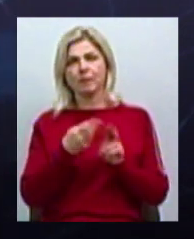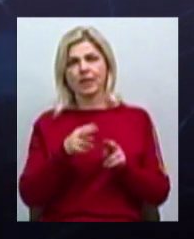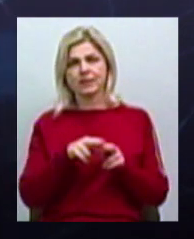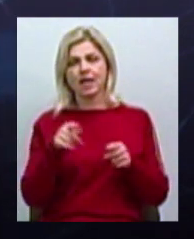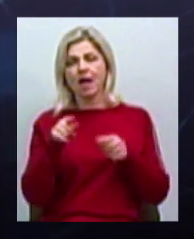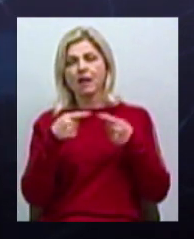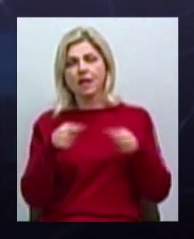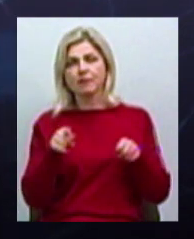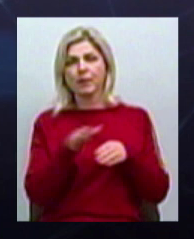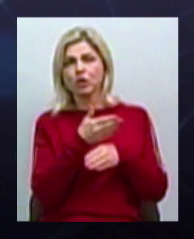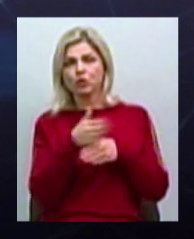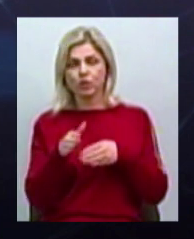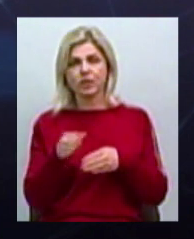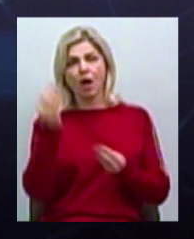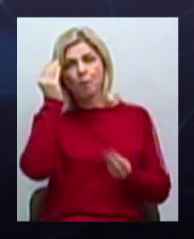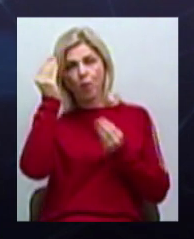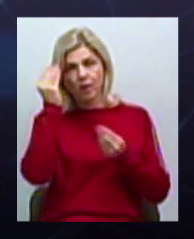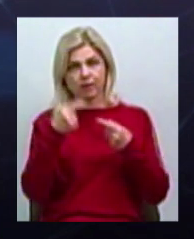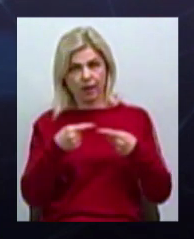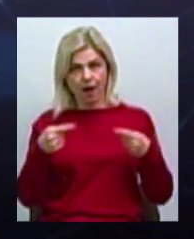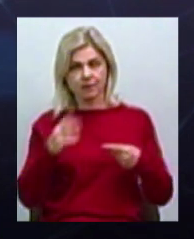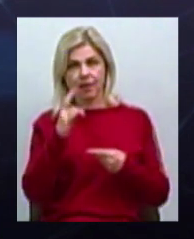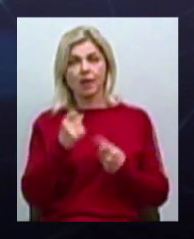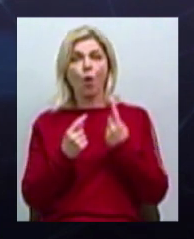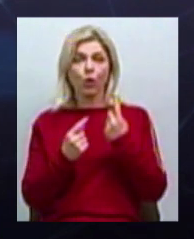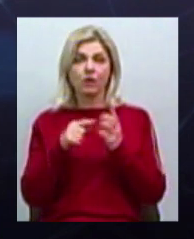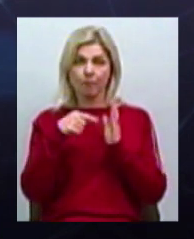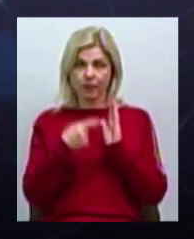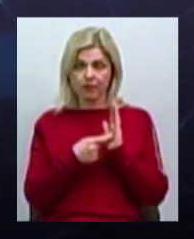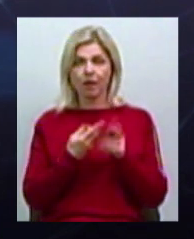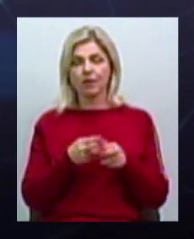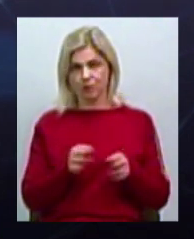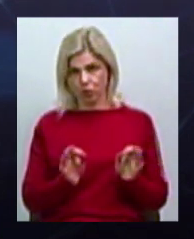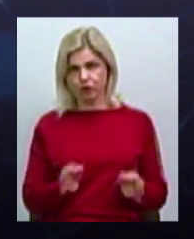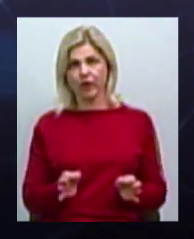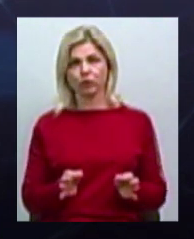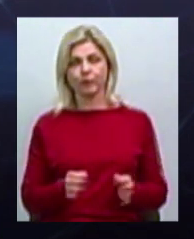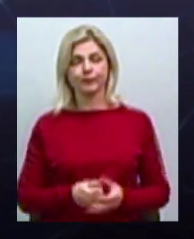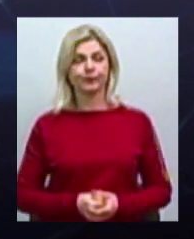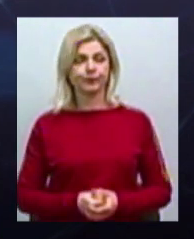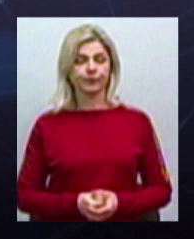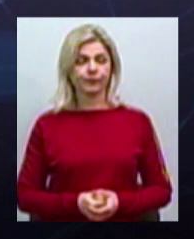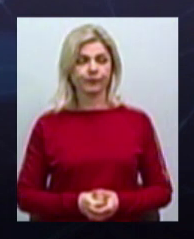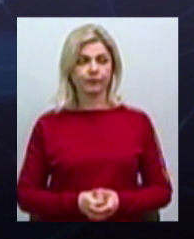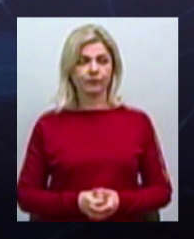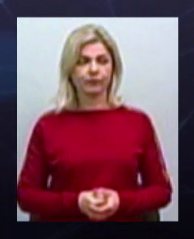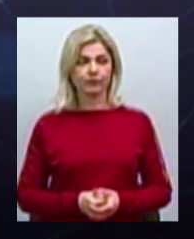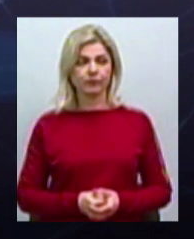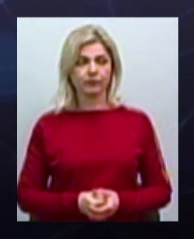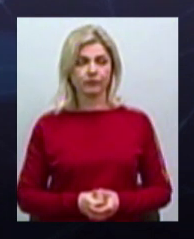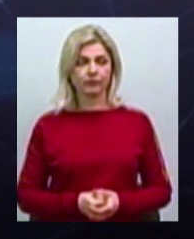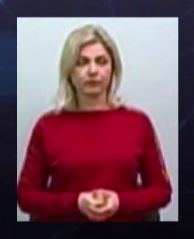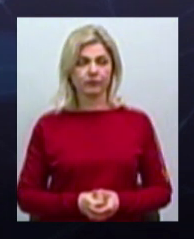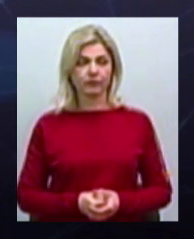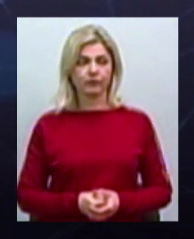в поглядах на одні й ті самі питання, це очевидно. Можливо, просто акцентували на них.